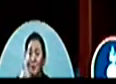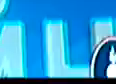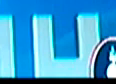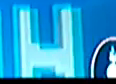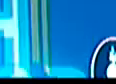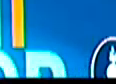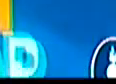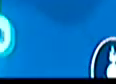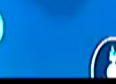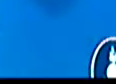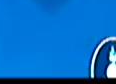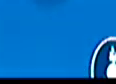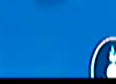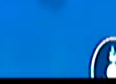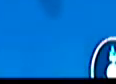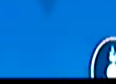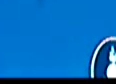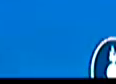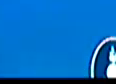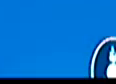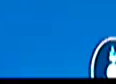тусгажээ.